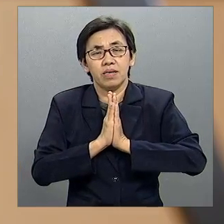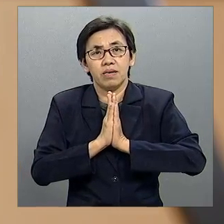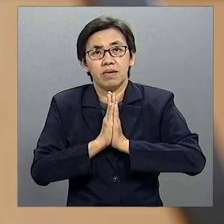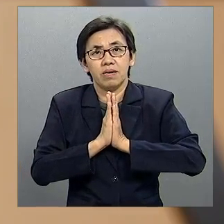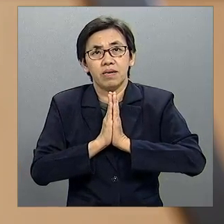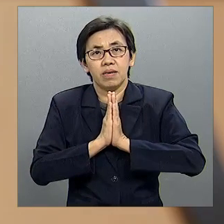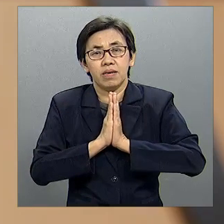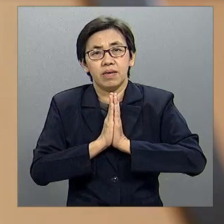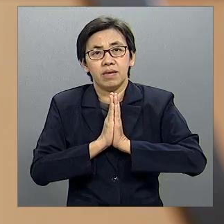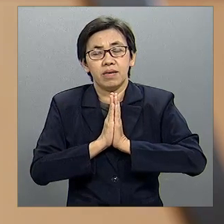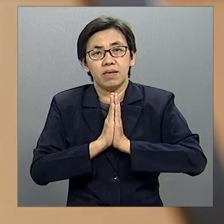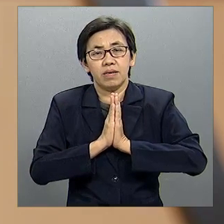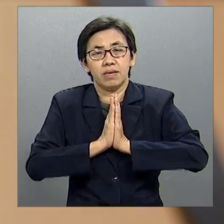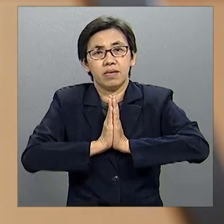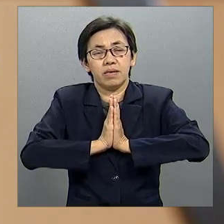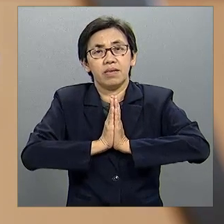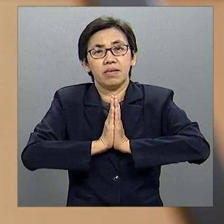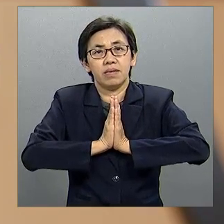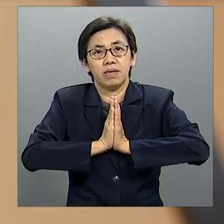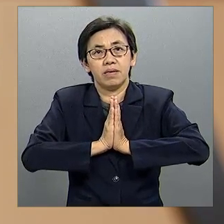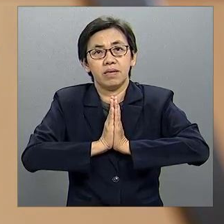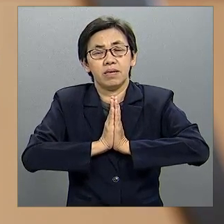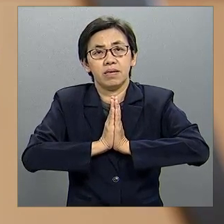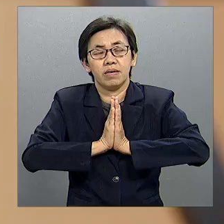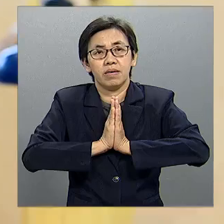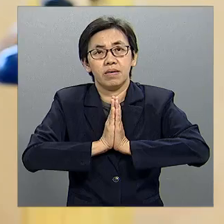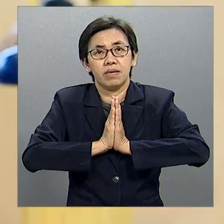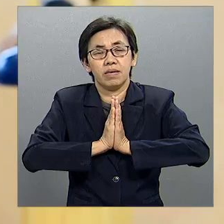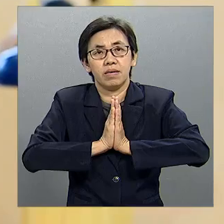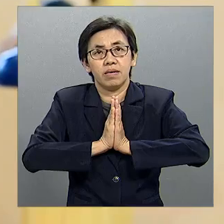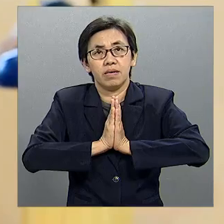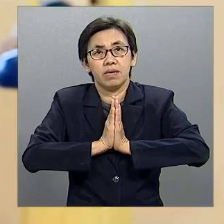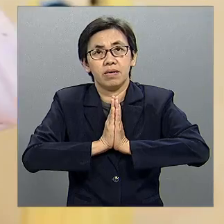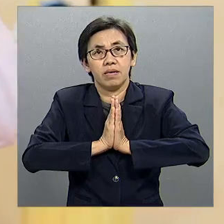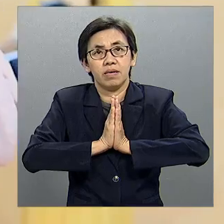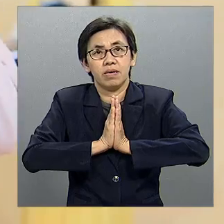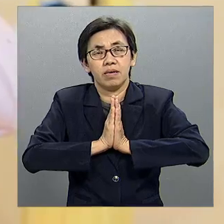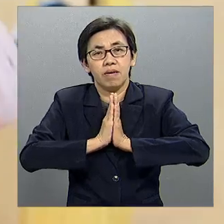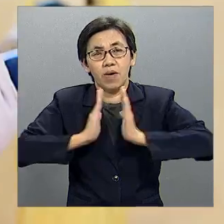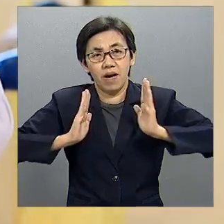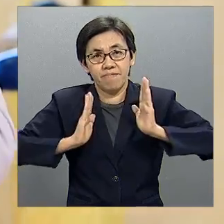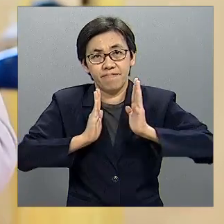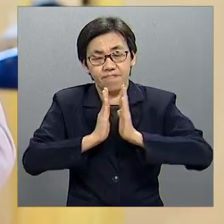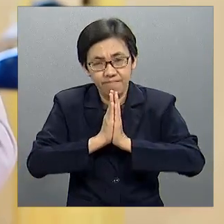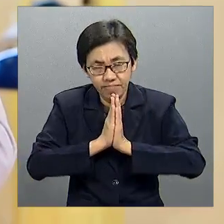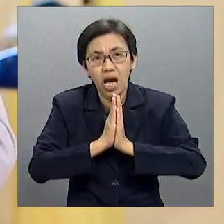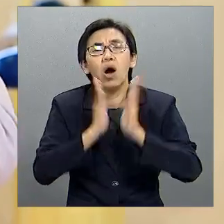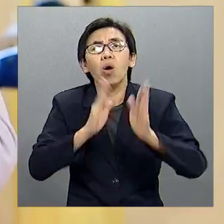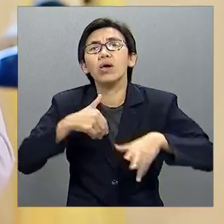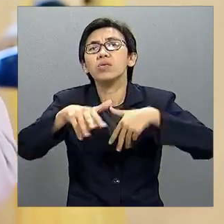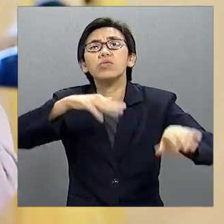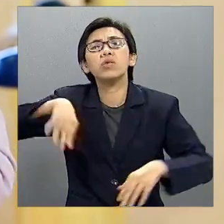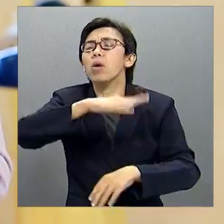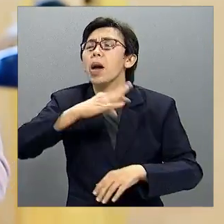ครับนะว่าเค้าสามารถที่จะรับแรงเครียดได้แค่ไหนนะครับถ้าพวกนี้จริงๆโดยคนปกตินะมันถือว่าไม่มาก